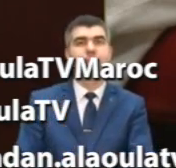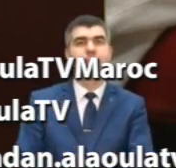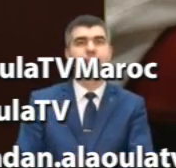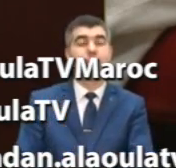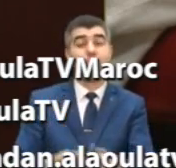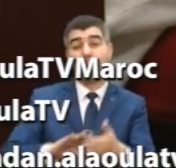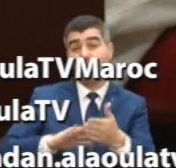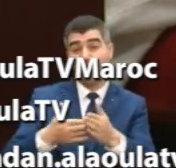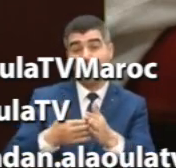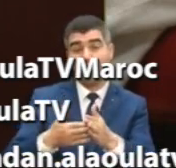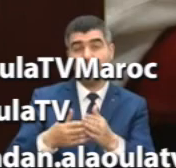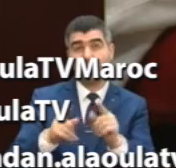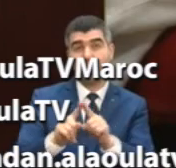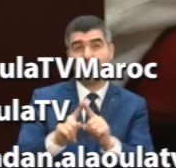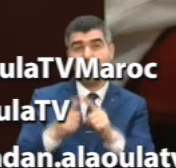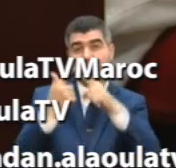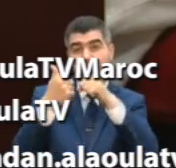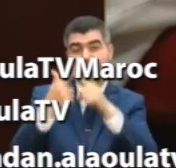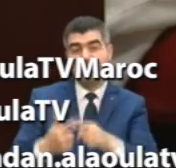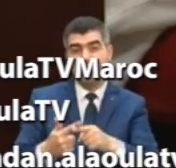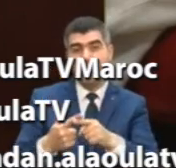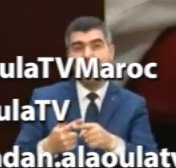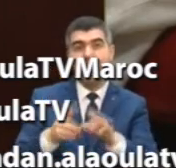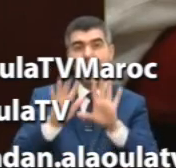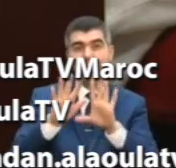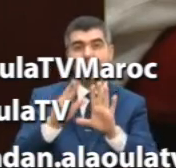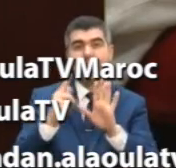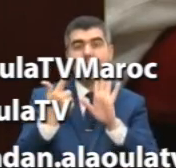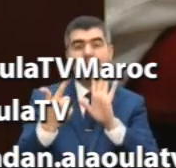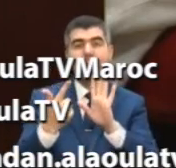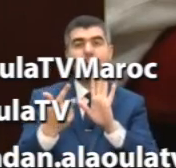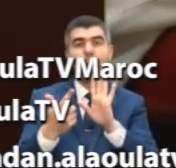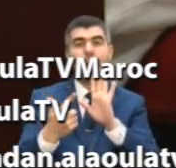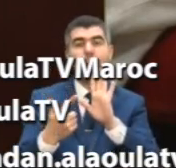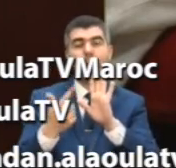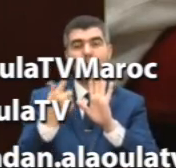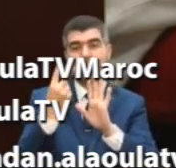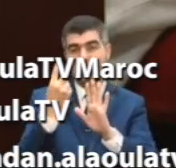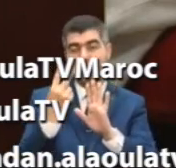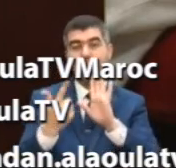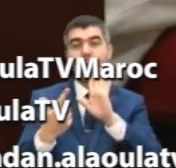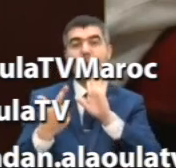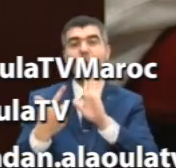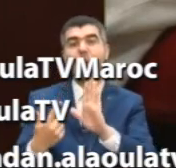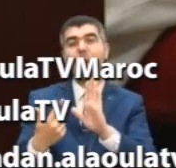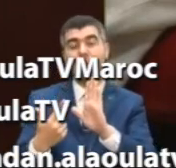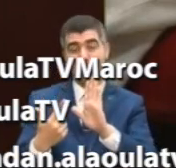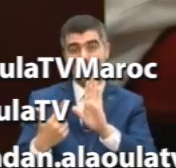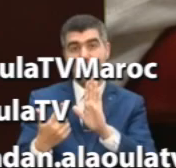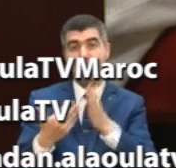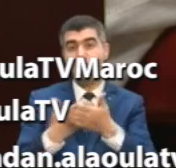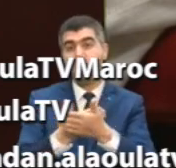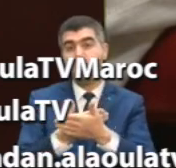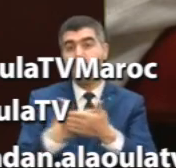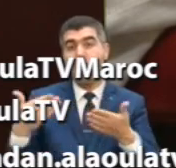مجمل ديال الاستثمارات في هاد 10 سنين 72 مليار ديال الدرهم،